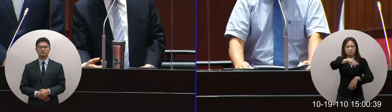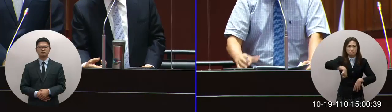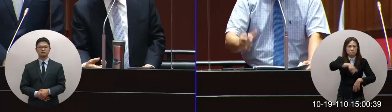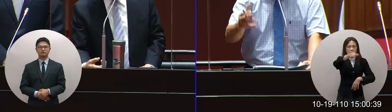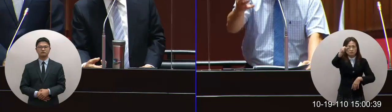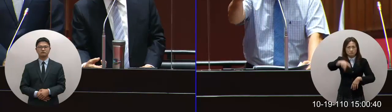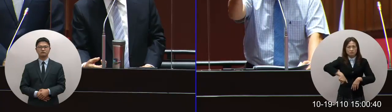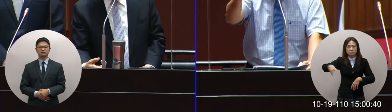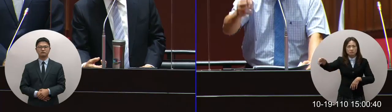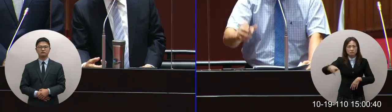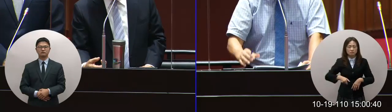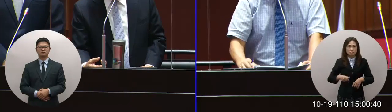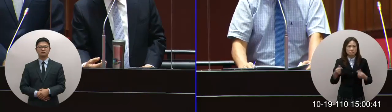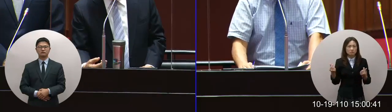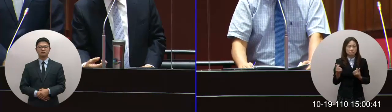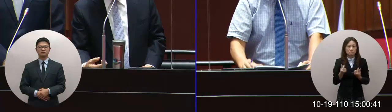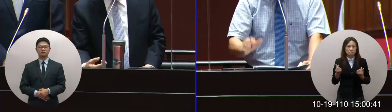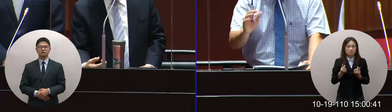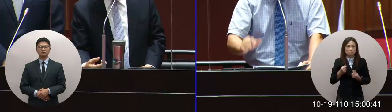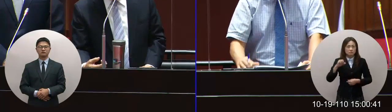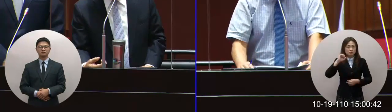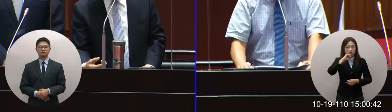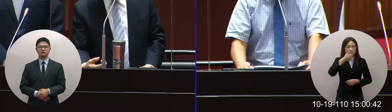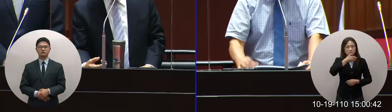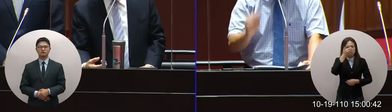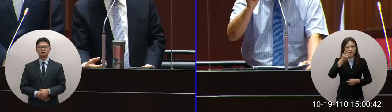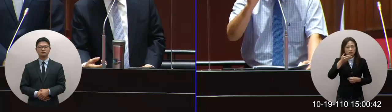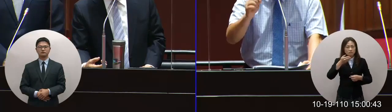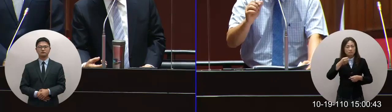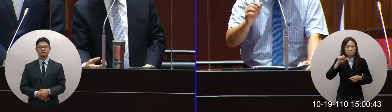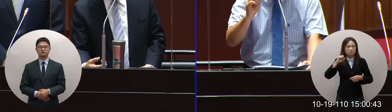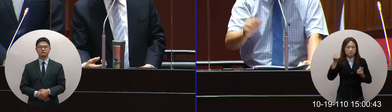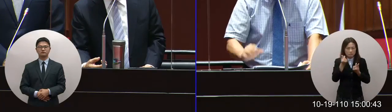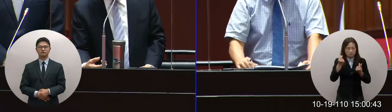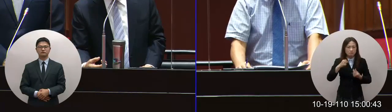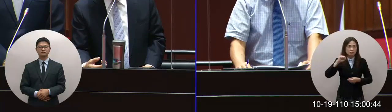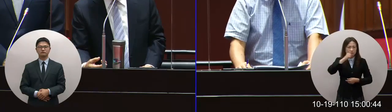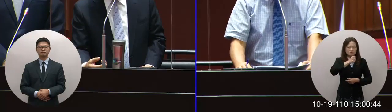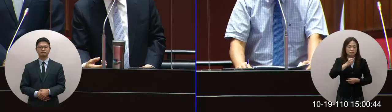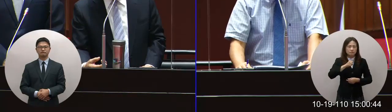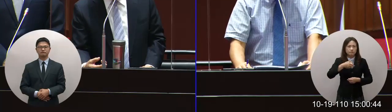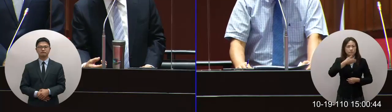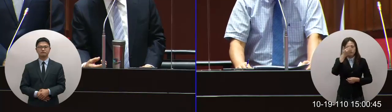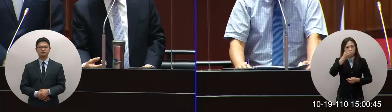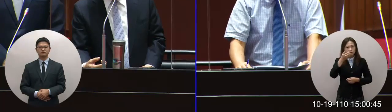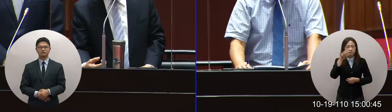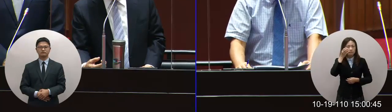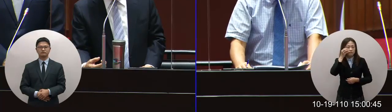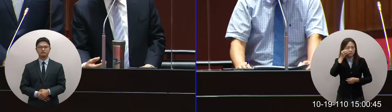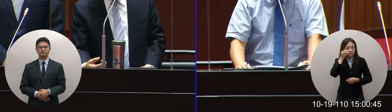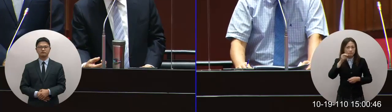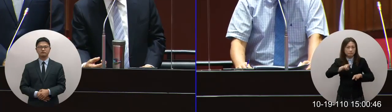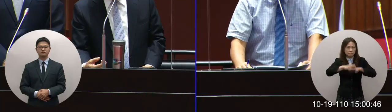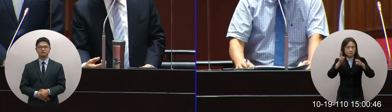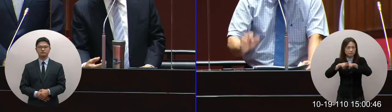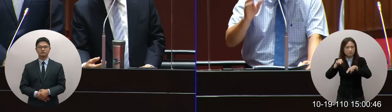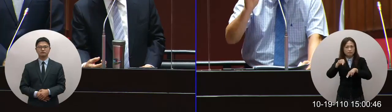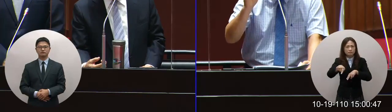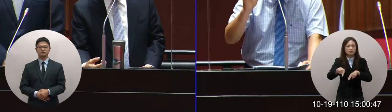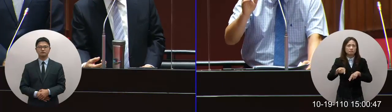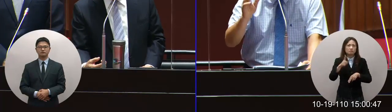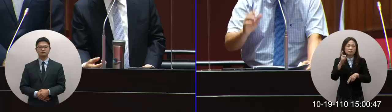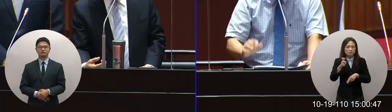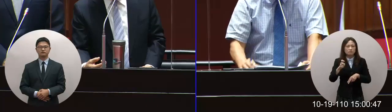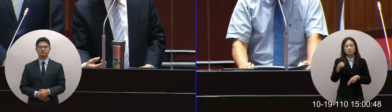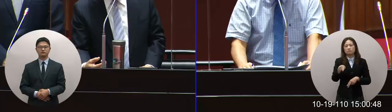切的像这个开放旅游观光等等、哦、我认为那个也是要超前部署了、哦、那我